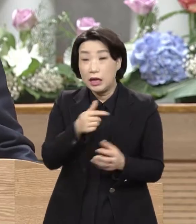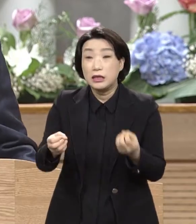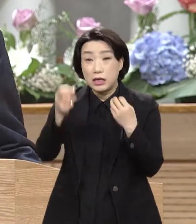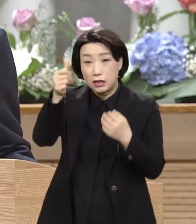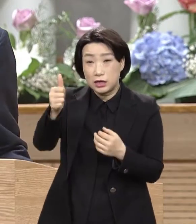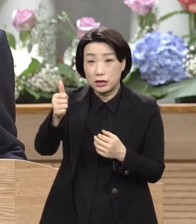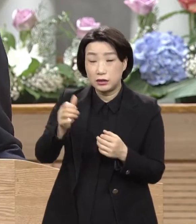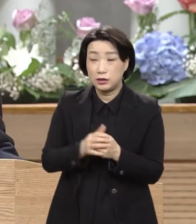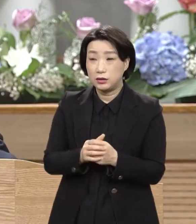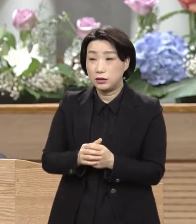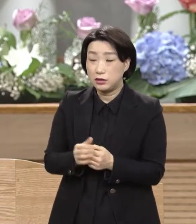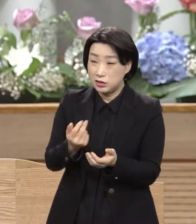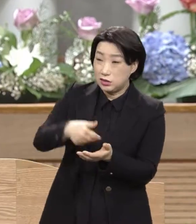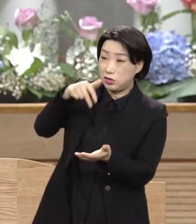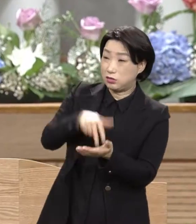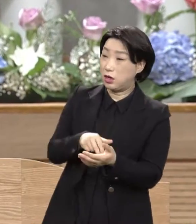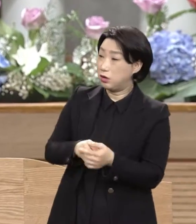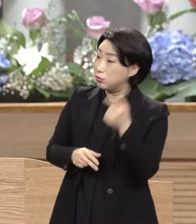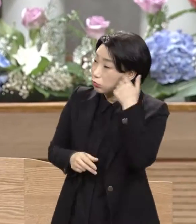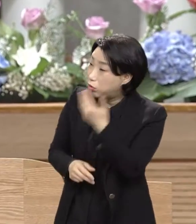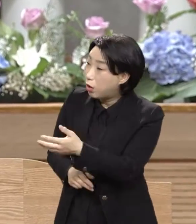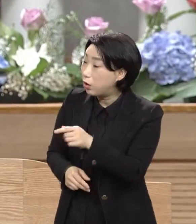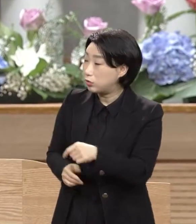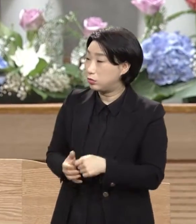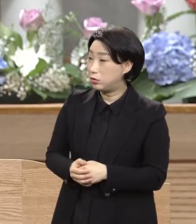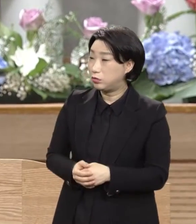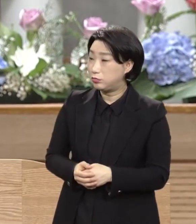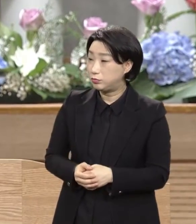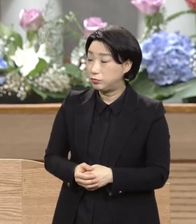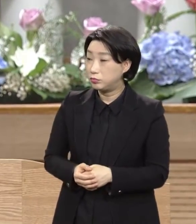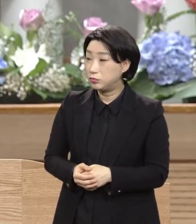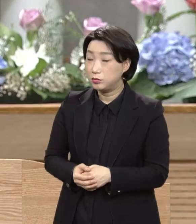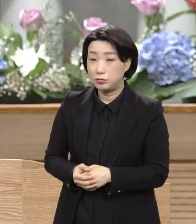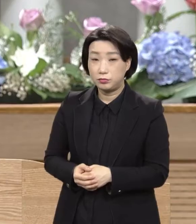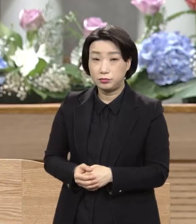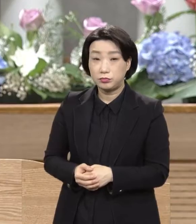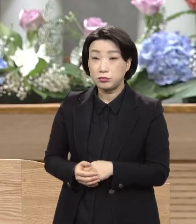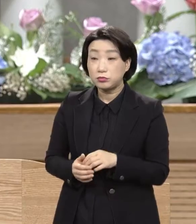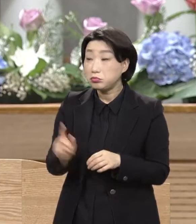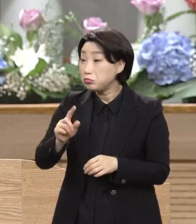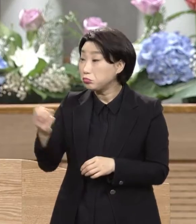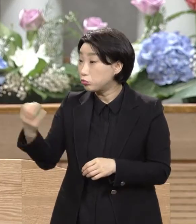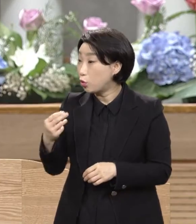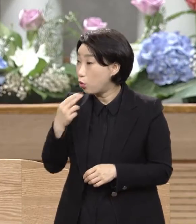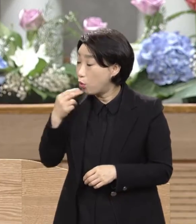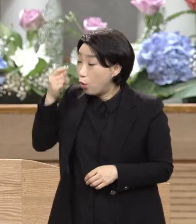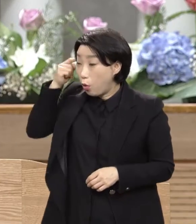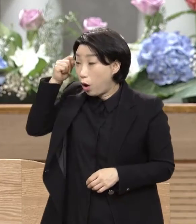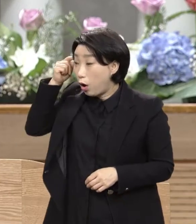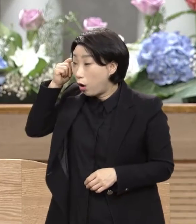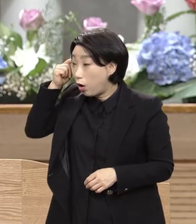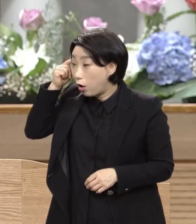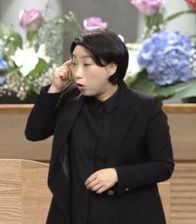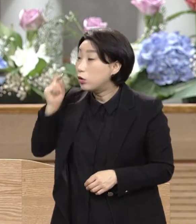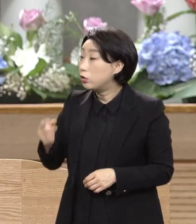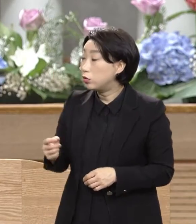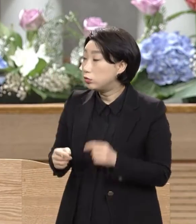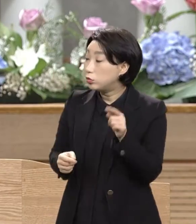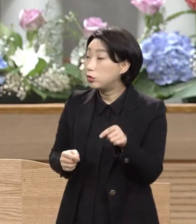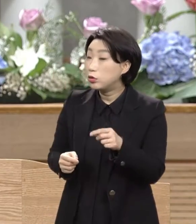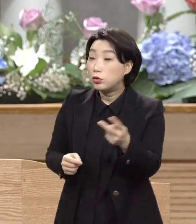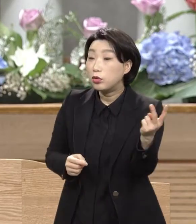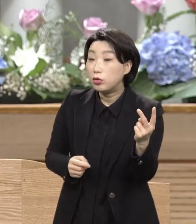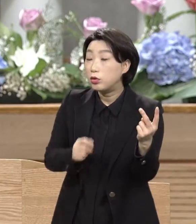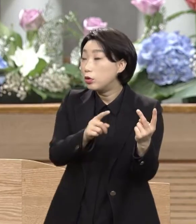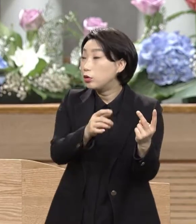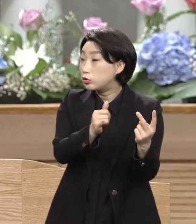대제사장이 일어나서 또 묻습니다. 아무 대답도 없느냐? 너에게 이렇게